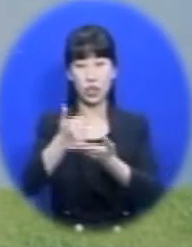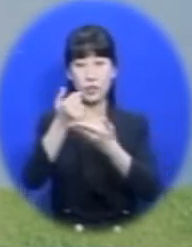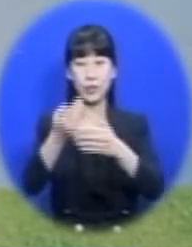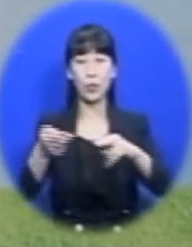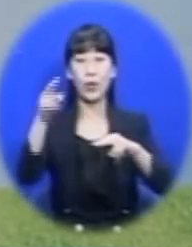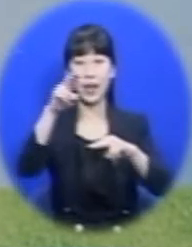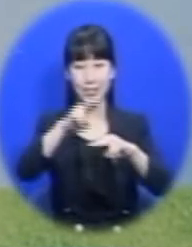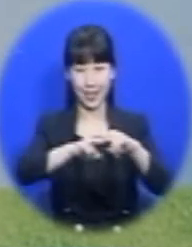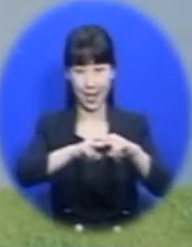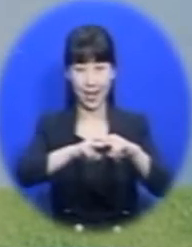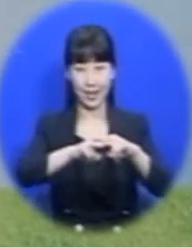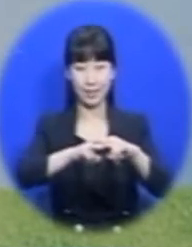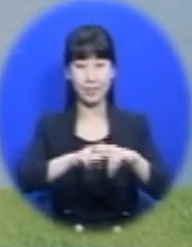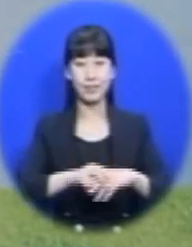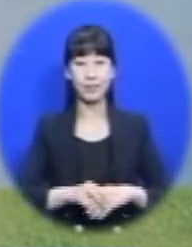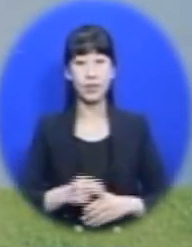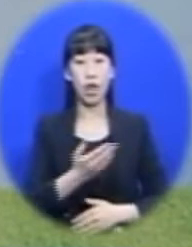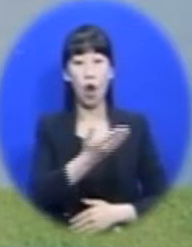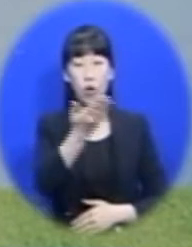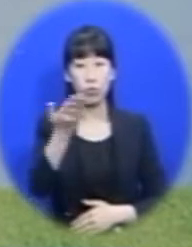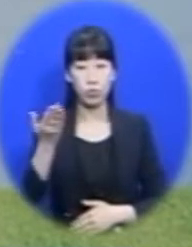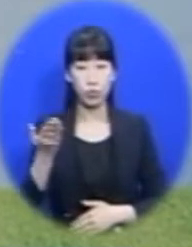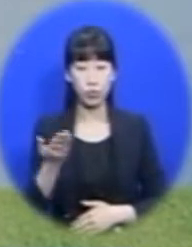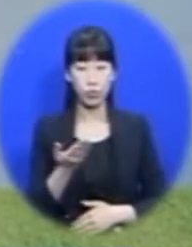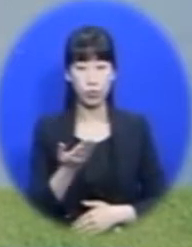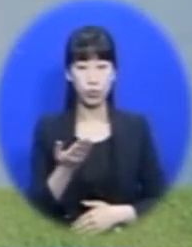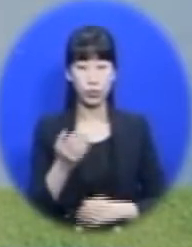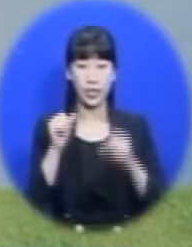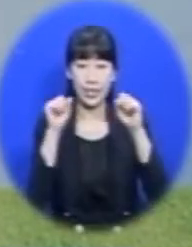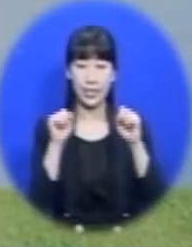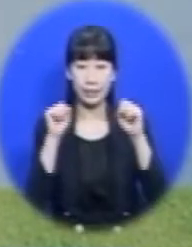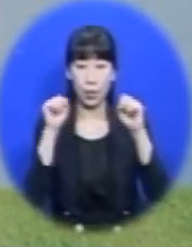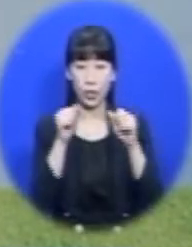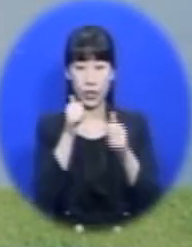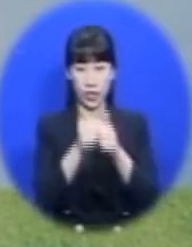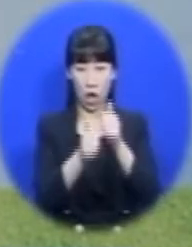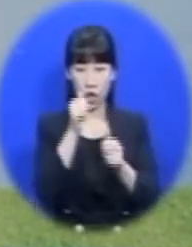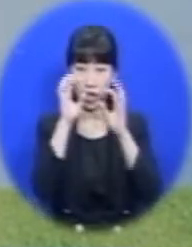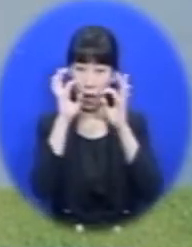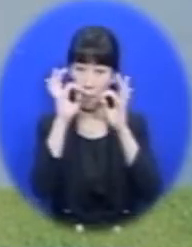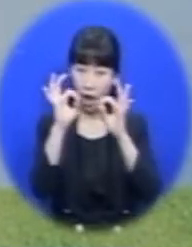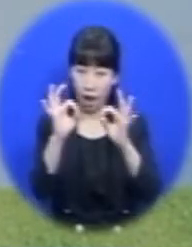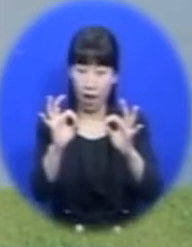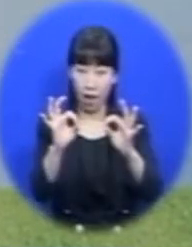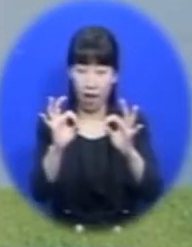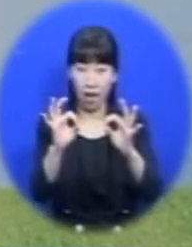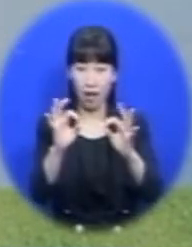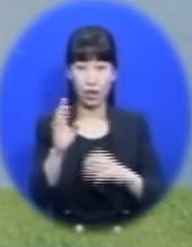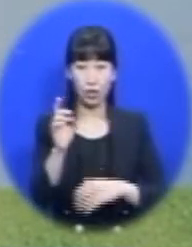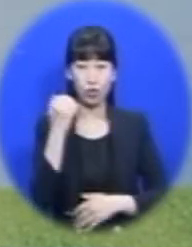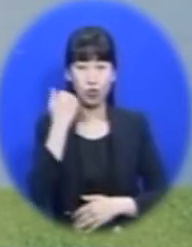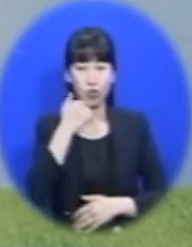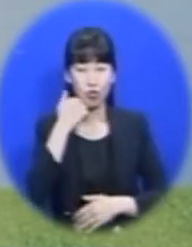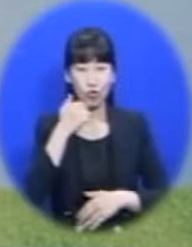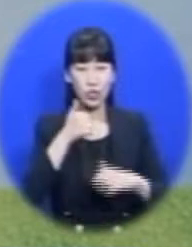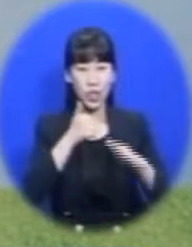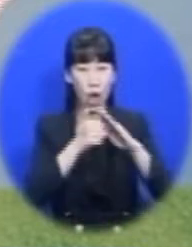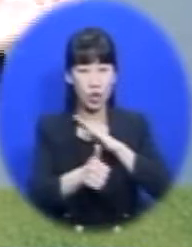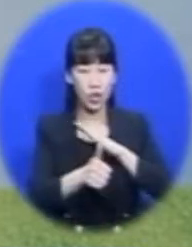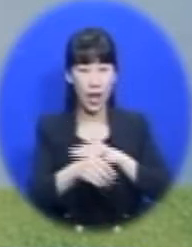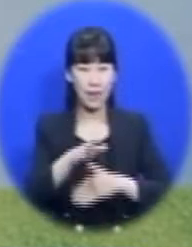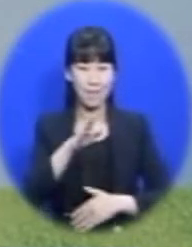오르신다. 여러분, 스포츠 경기를 우리가 볼 때 어떤 선수가 기가